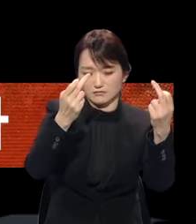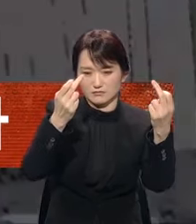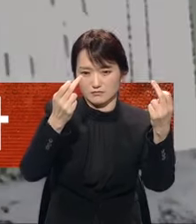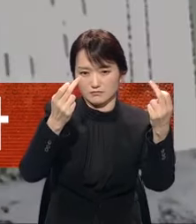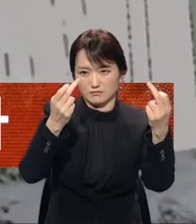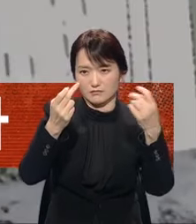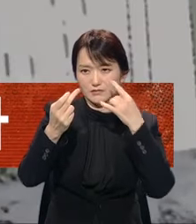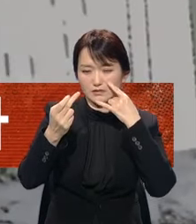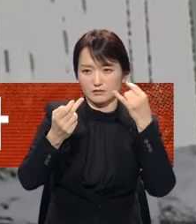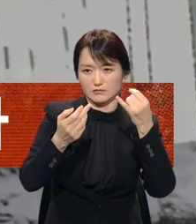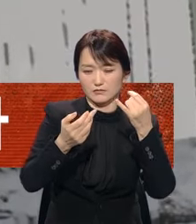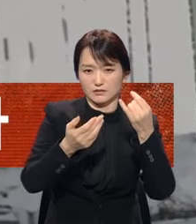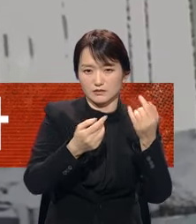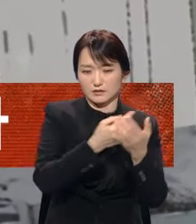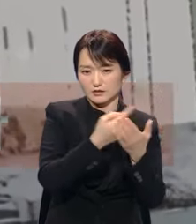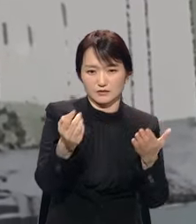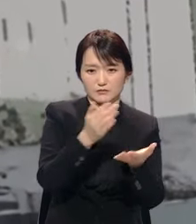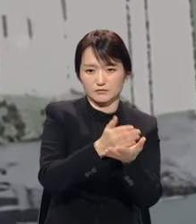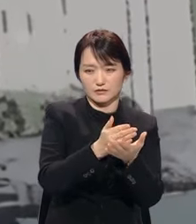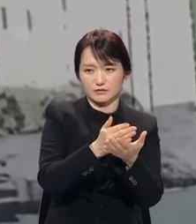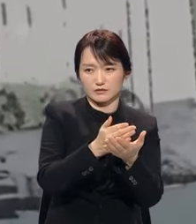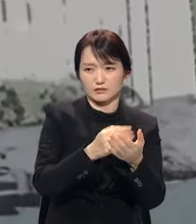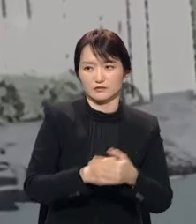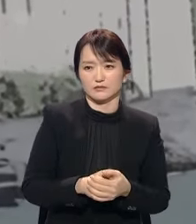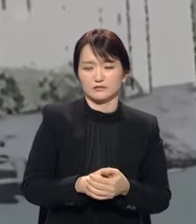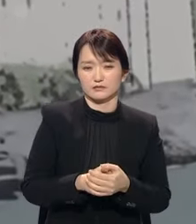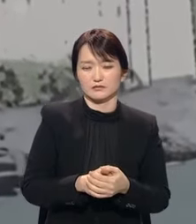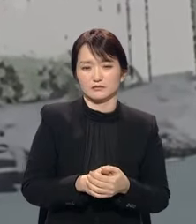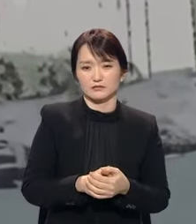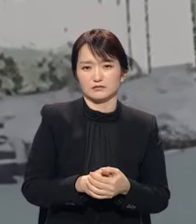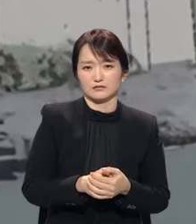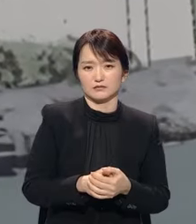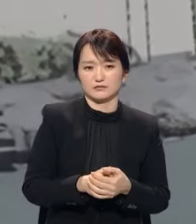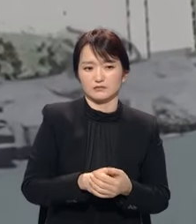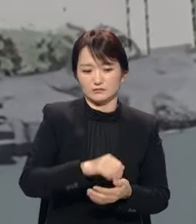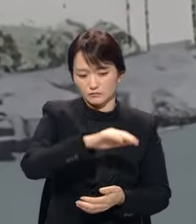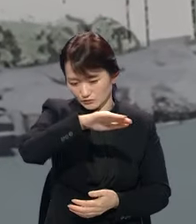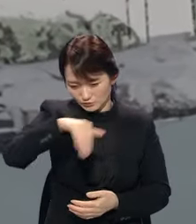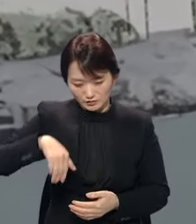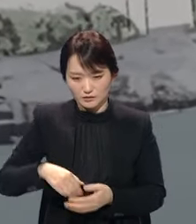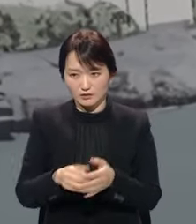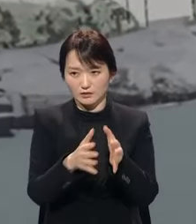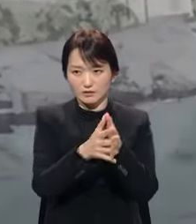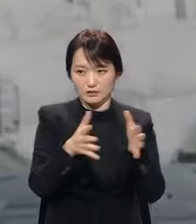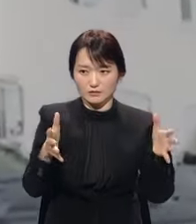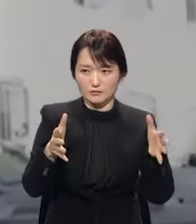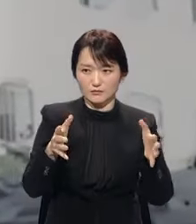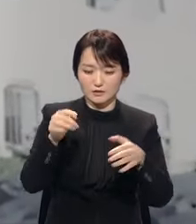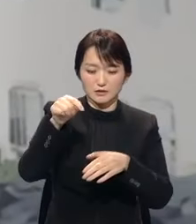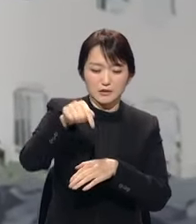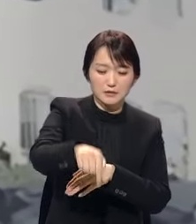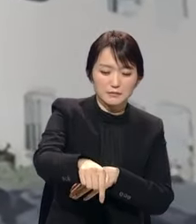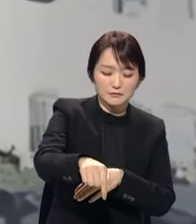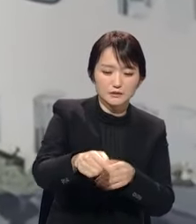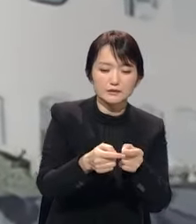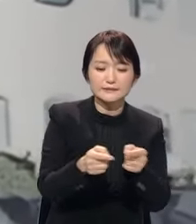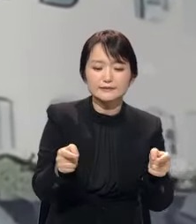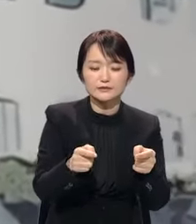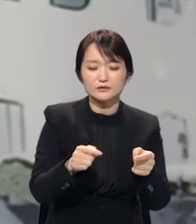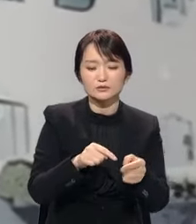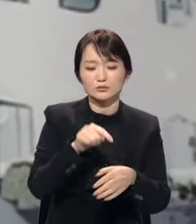어머니는 나가지 말라라고 하는데 앞에 나와서 너 내려와 이렇게 얘기하니까 결국 이 아파트 단지 앞에 있는 1층으로 나가게 된